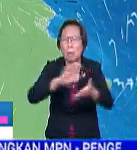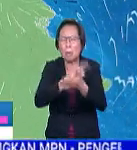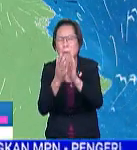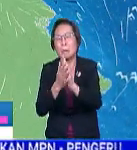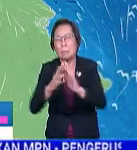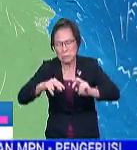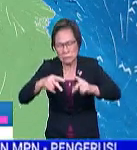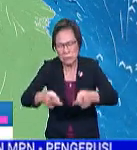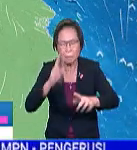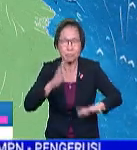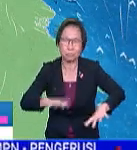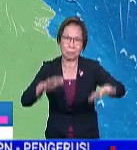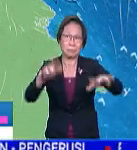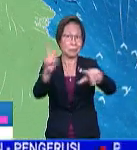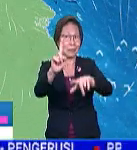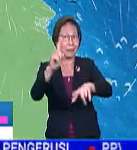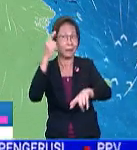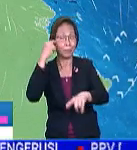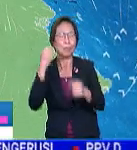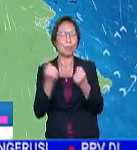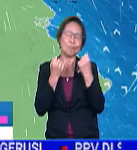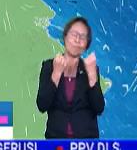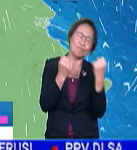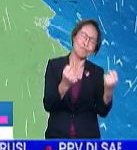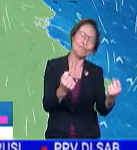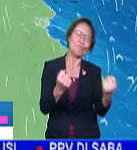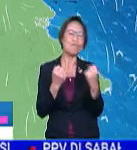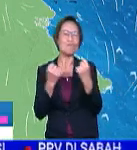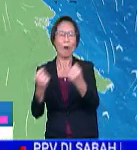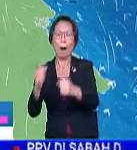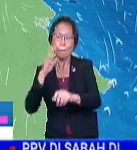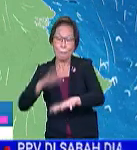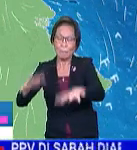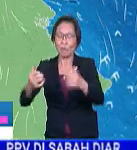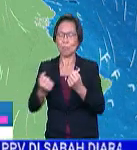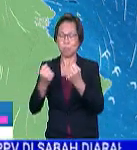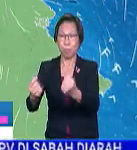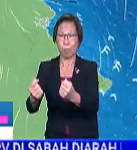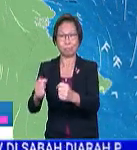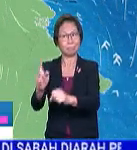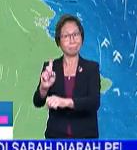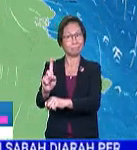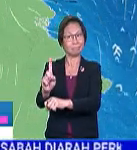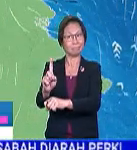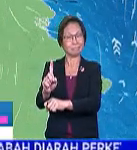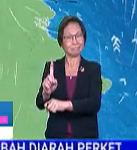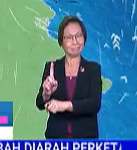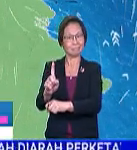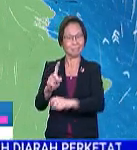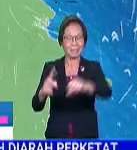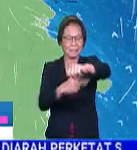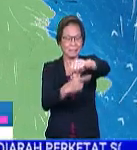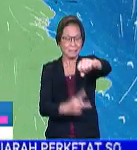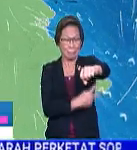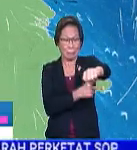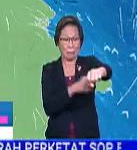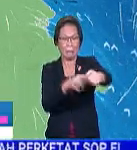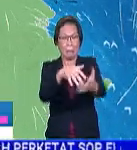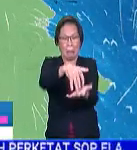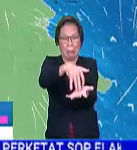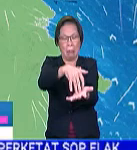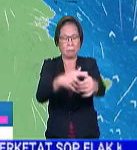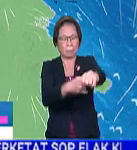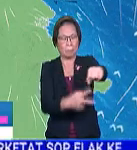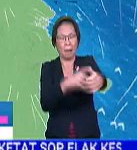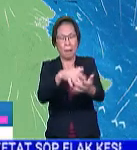menyebabkan banjir. Jadi janganlah anda memandu ke kawasan banjir. Elakkan daripada melalui jambatan yang tidak kukuh